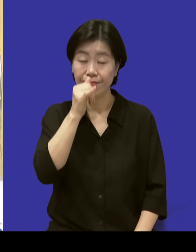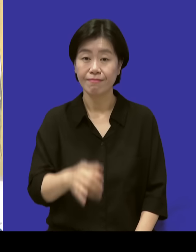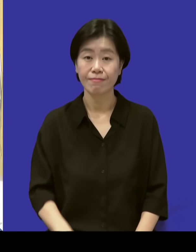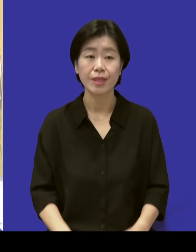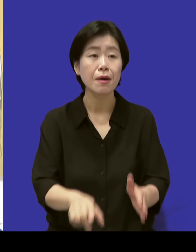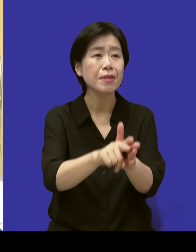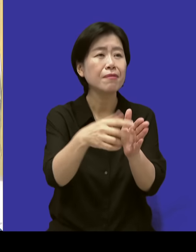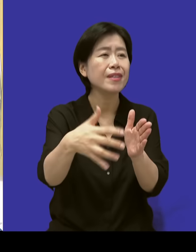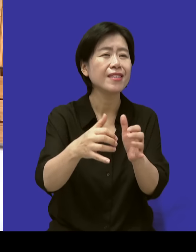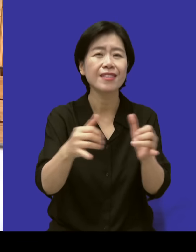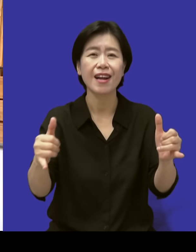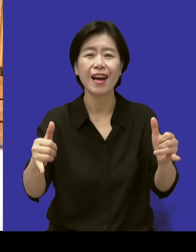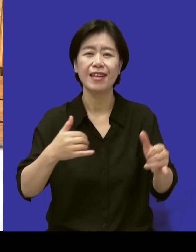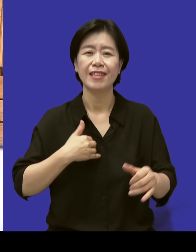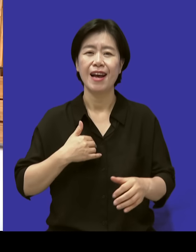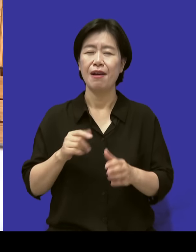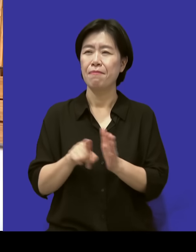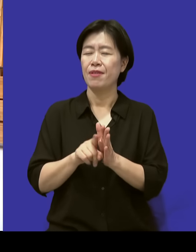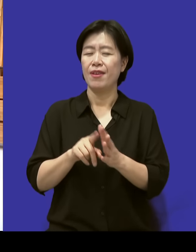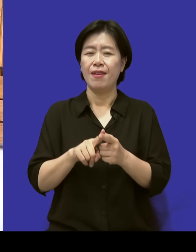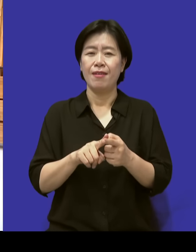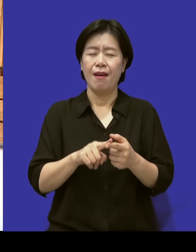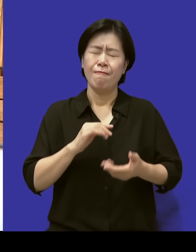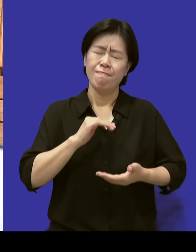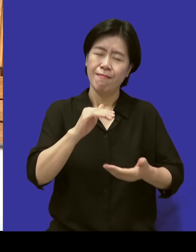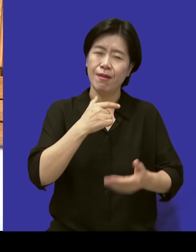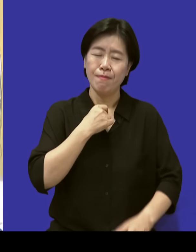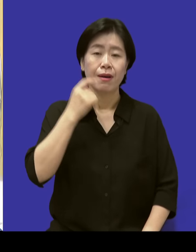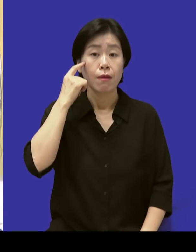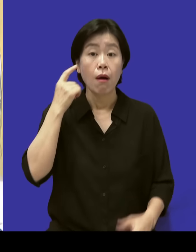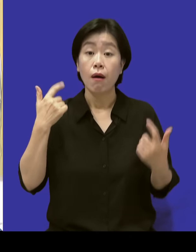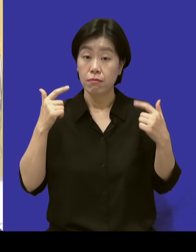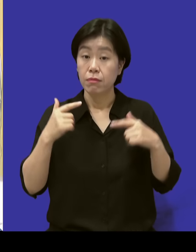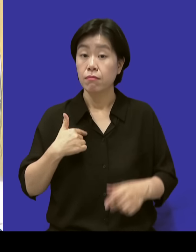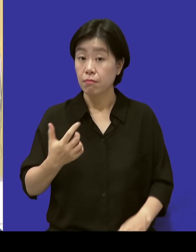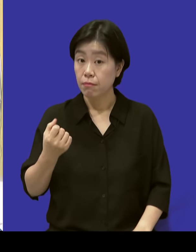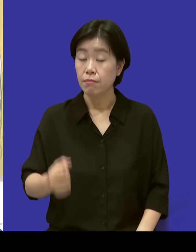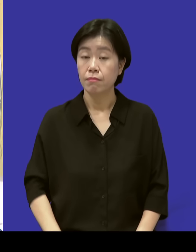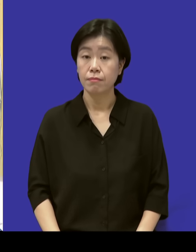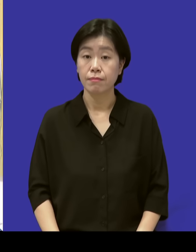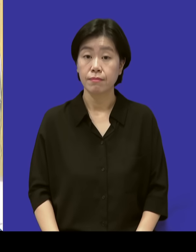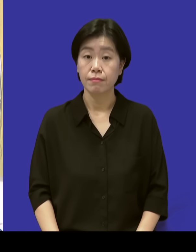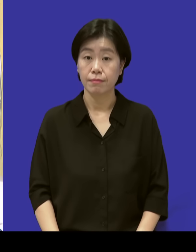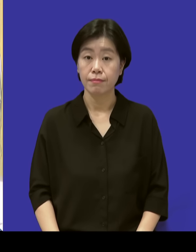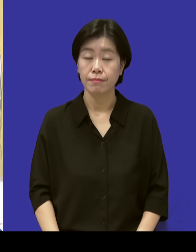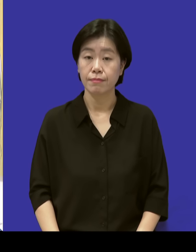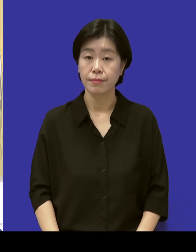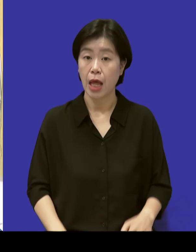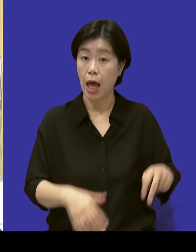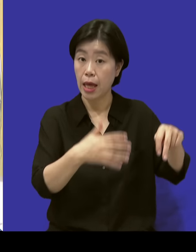사람들에게 나누고 싶다 이런 생각을 하고 있었거든요. 있었어요? 예. 근데 제가 피지컬백 나간 이후에 방송 섭외가 조금